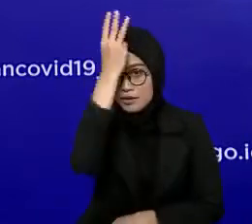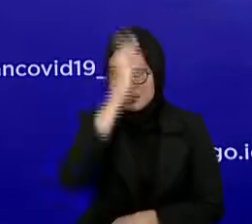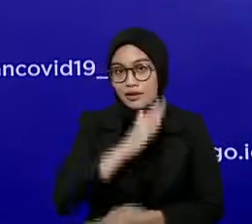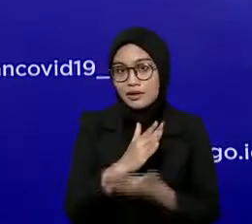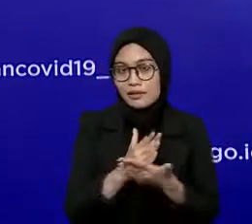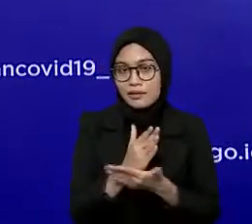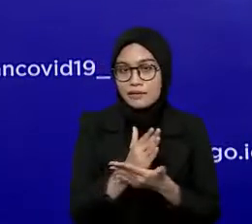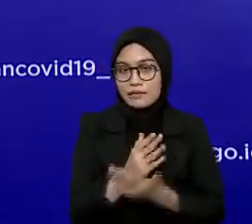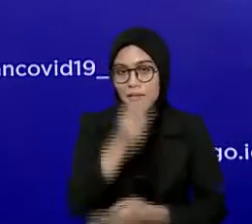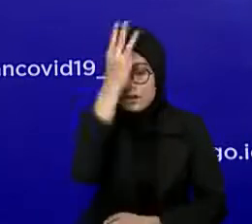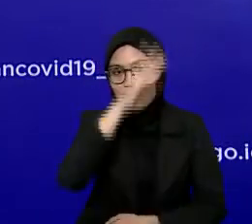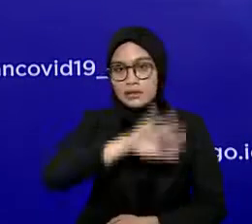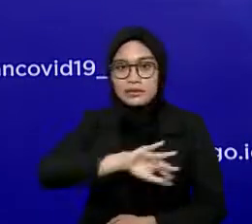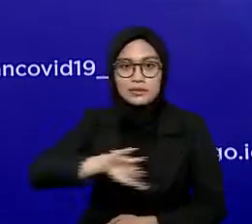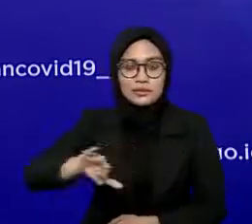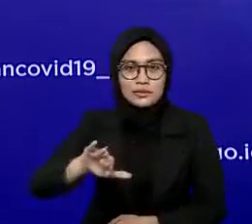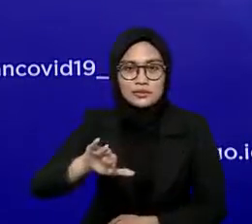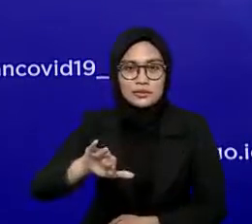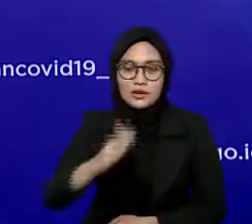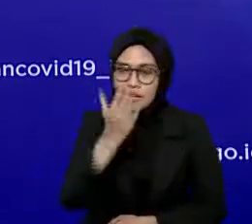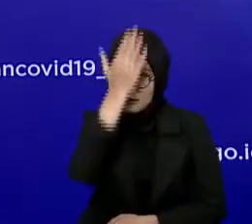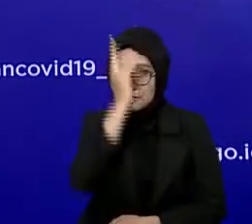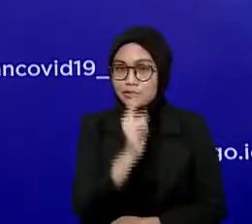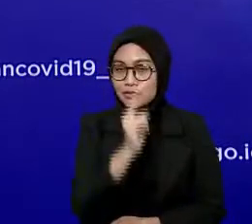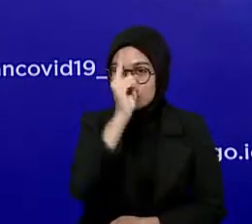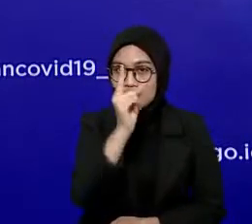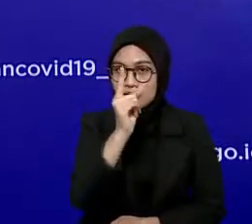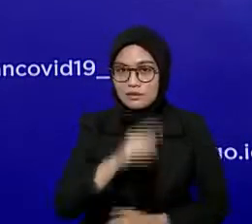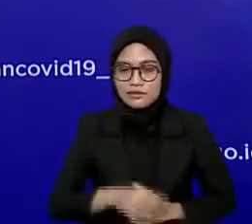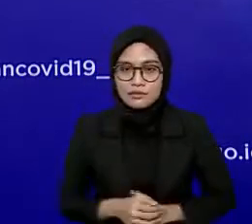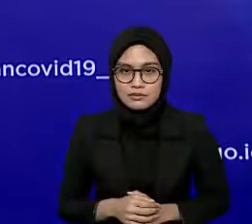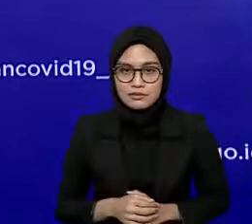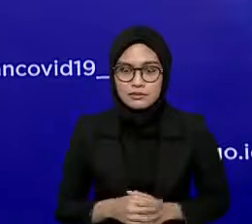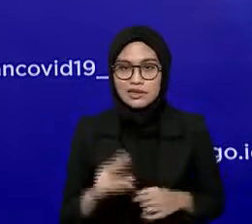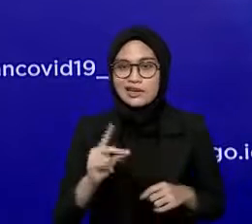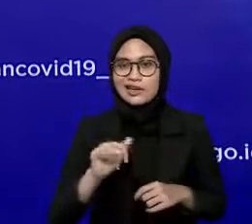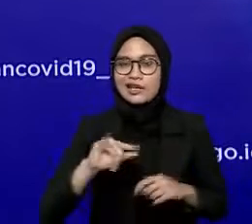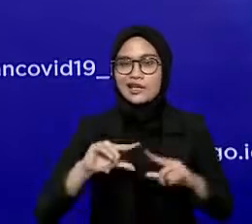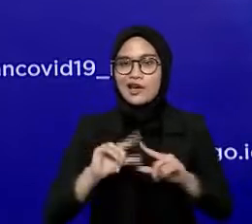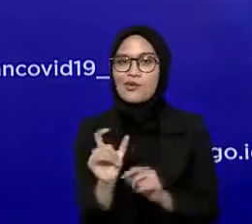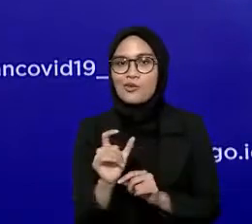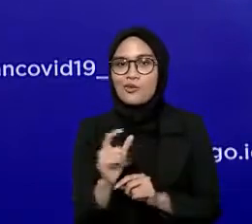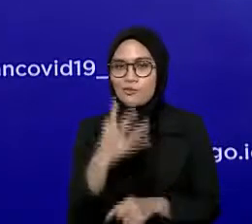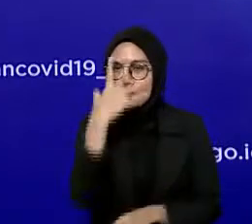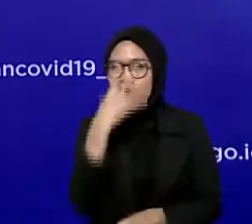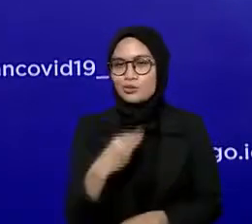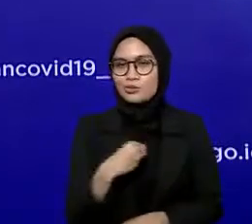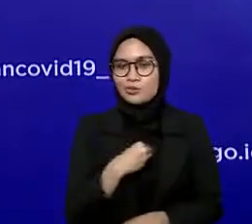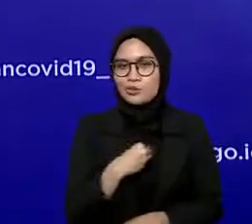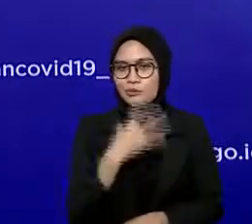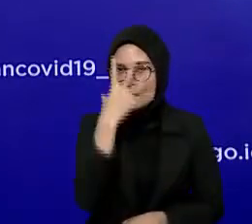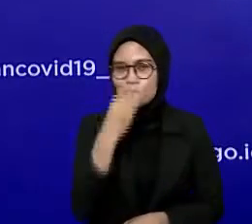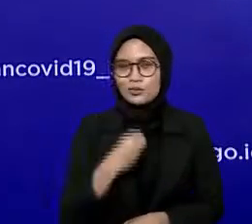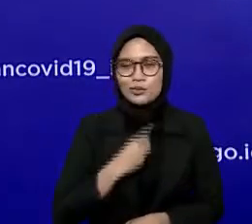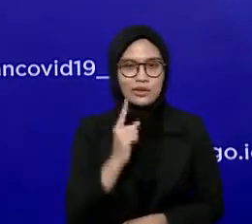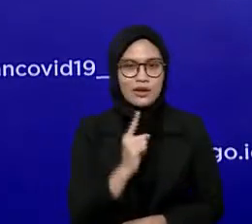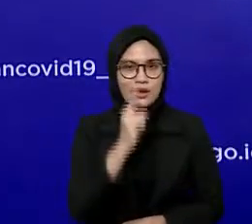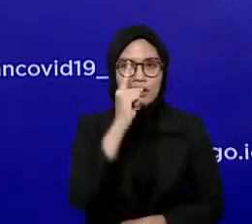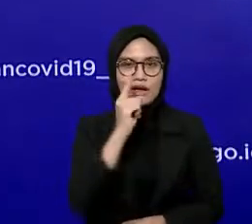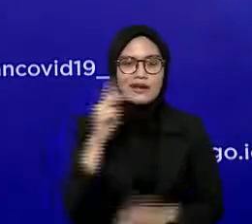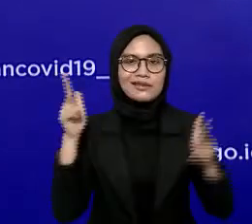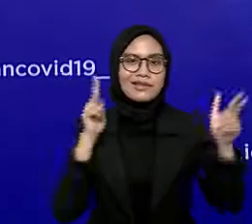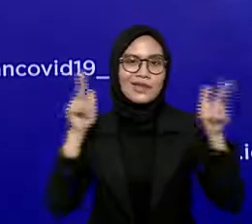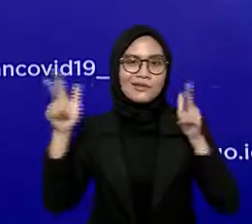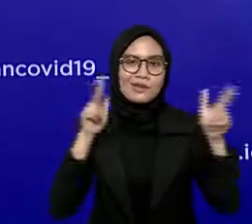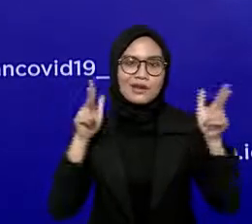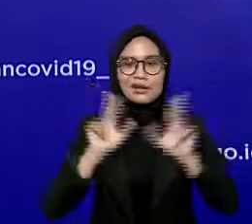Tengah, Kalimantan Timur, Kalimantan Utara, Kepulauan Riau, Maluku, Maluku Utara,